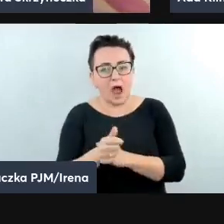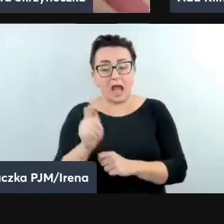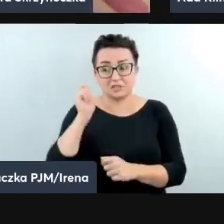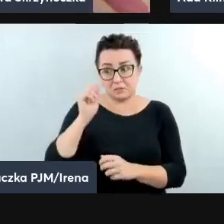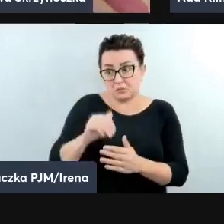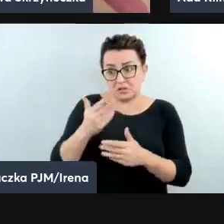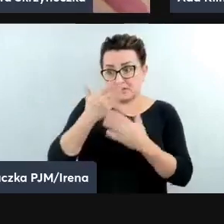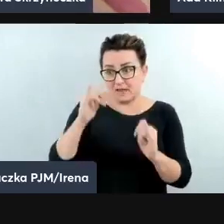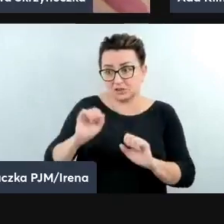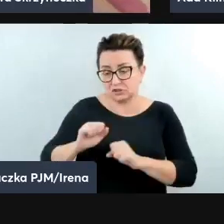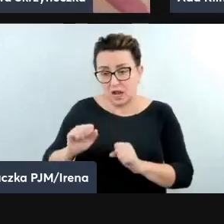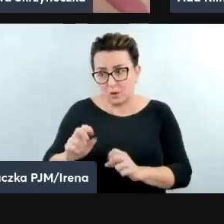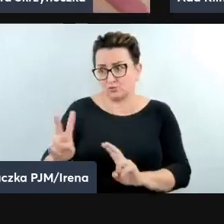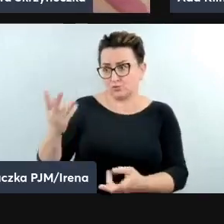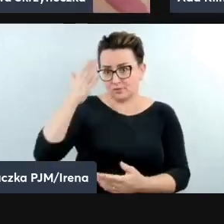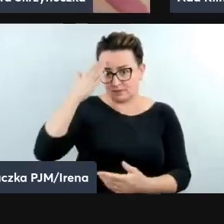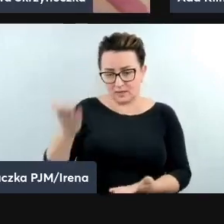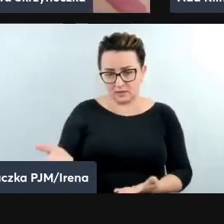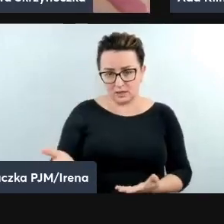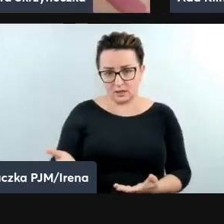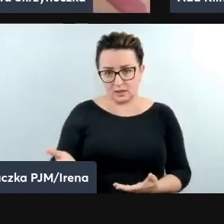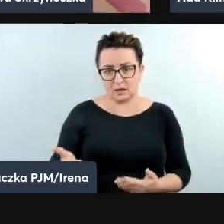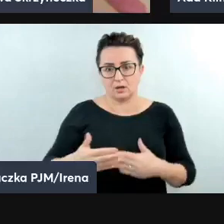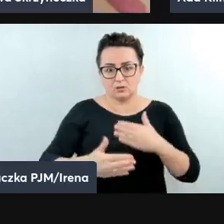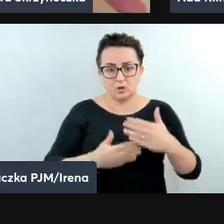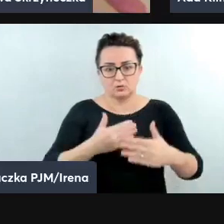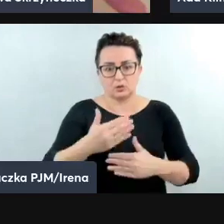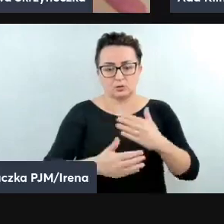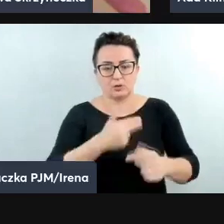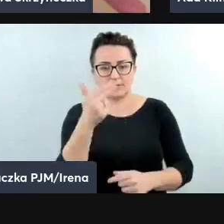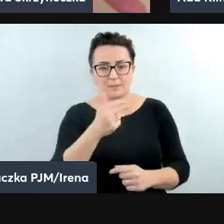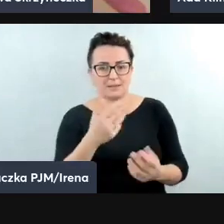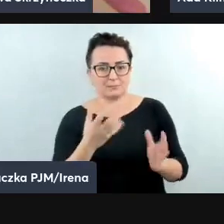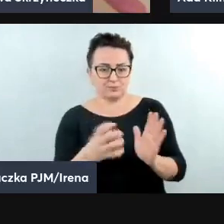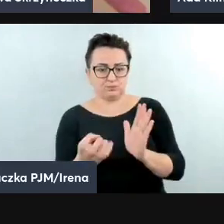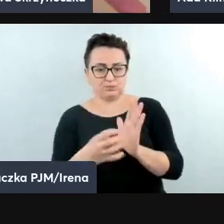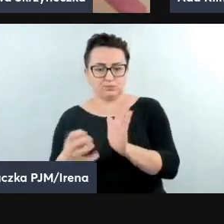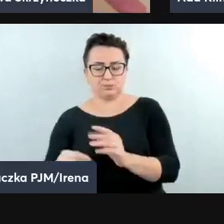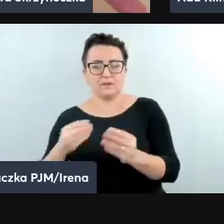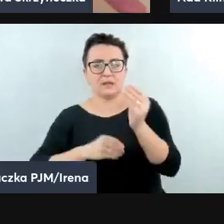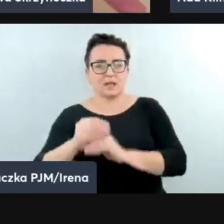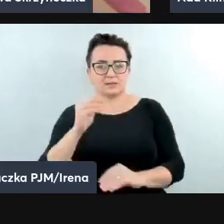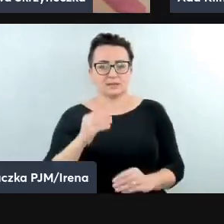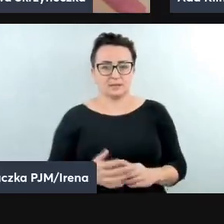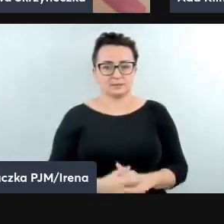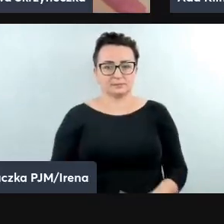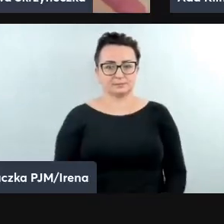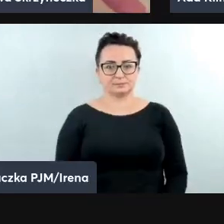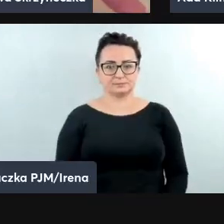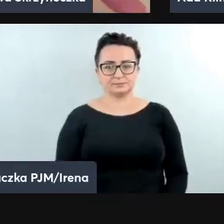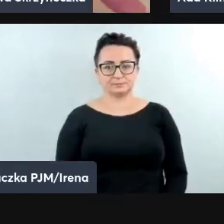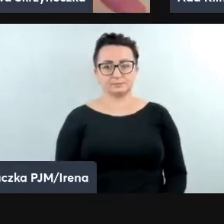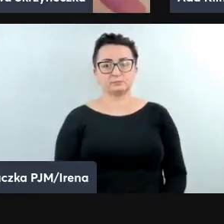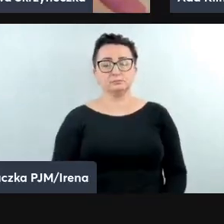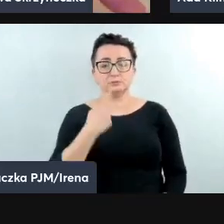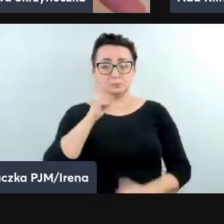i dochodzą nam tematy, nie? I tutaj się robi tego dużo. Więc powiem szczerze, jak ja mam półtorej godziny, 90 minut, w